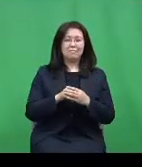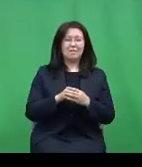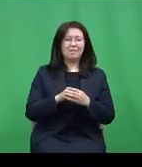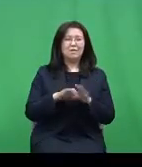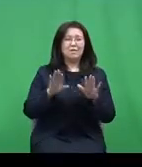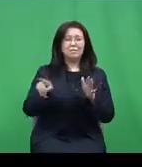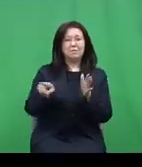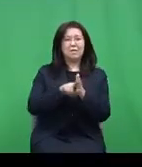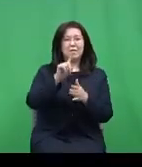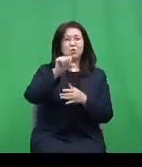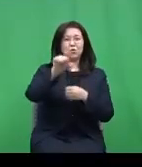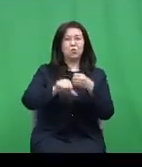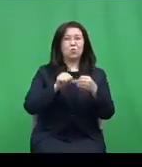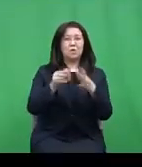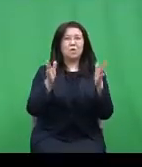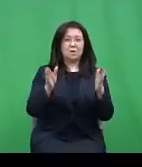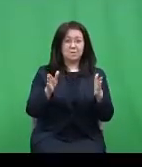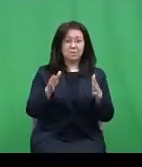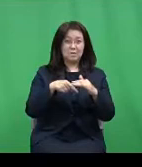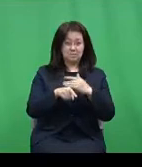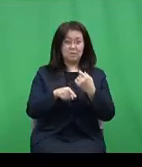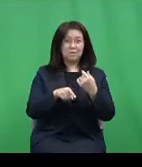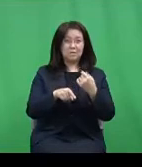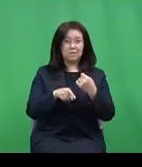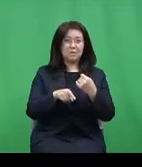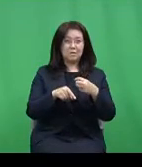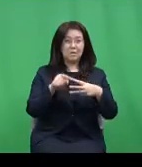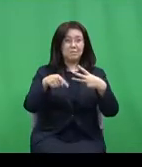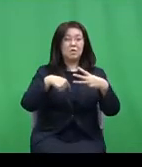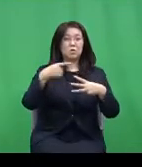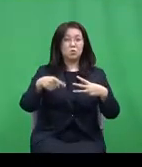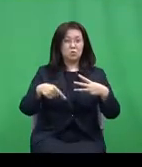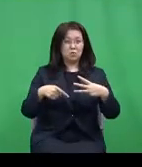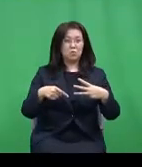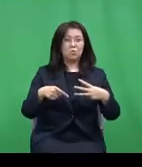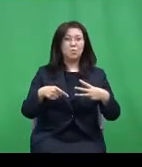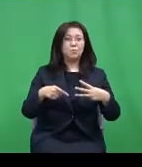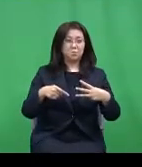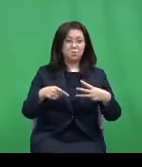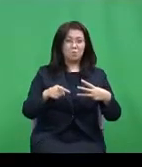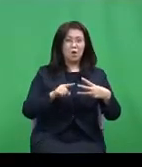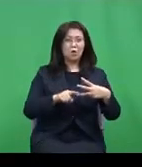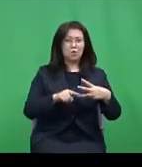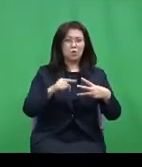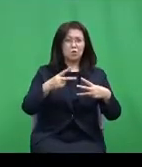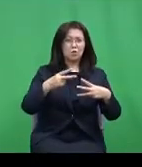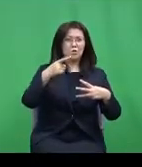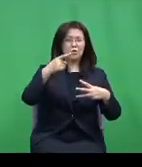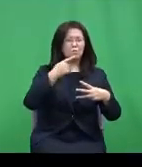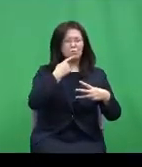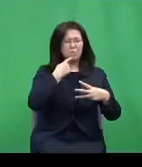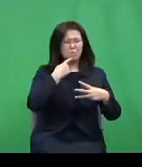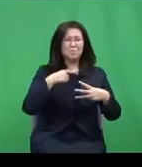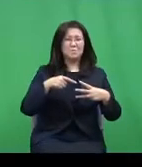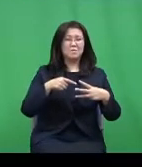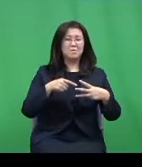あの3 番目からお願い します 。 おっしゃる意味はこの15年の間っていう意味ですか、はい、で3つ、ああ